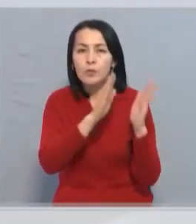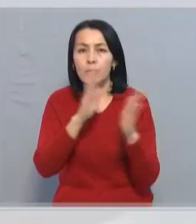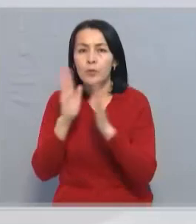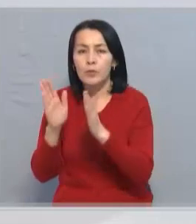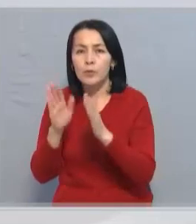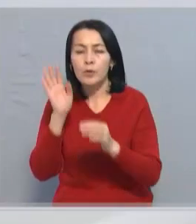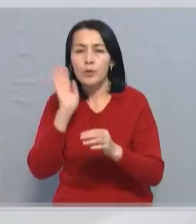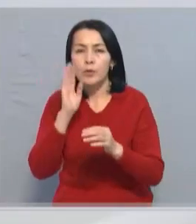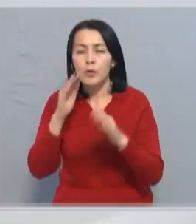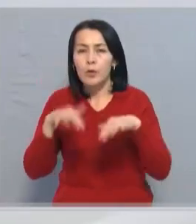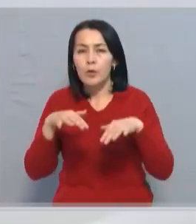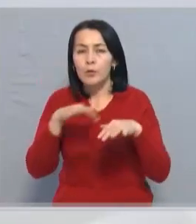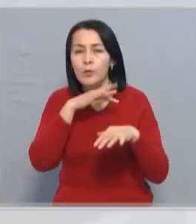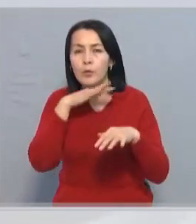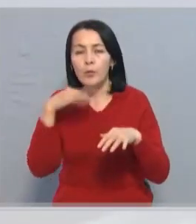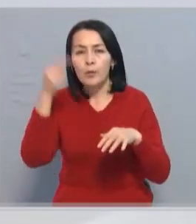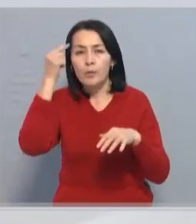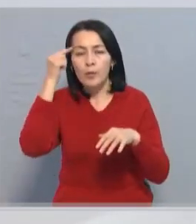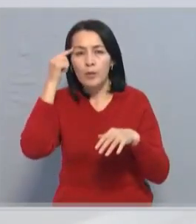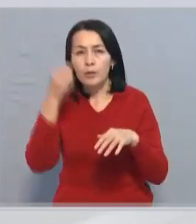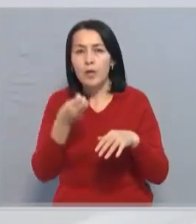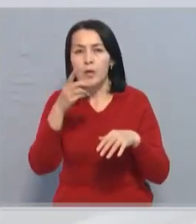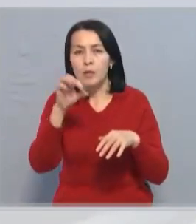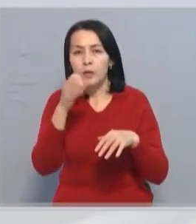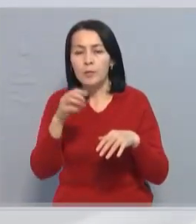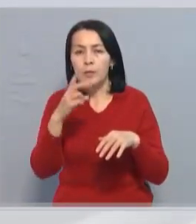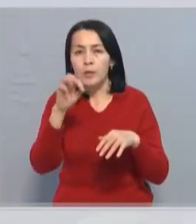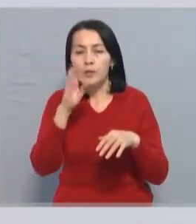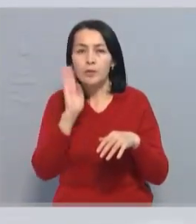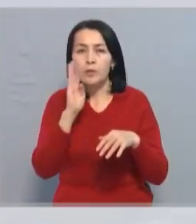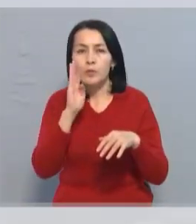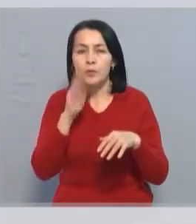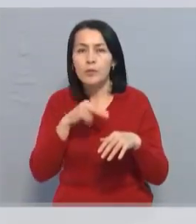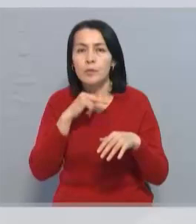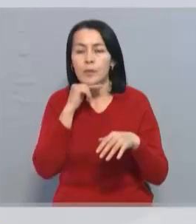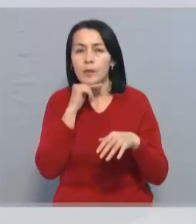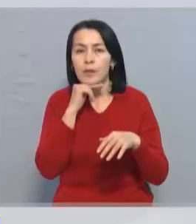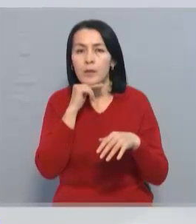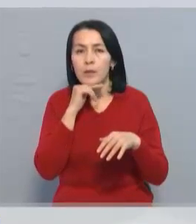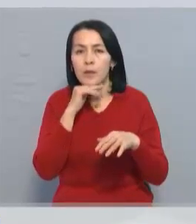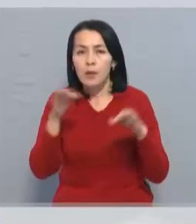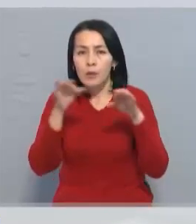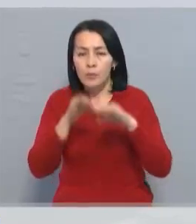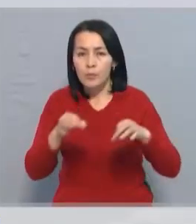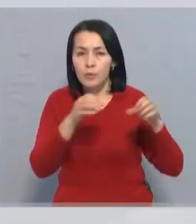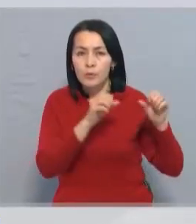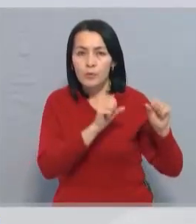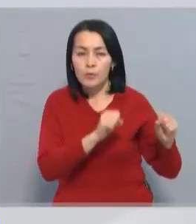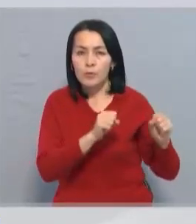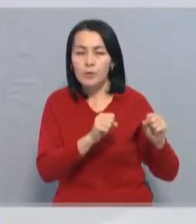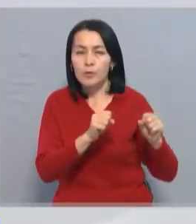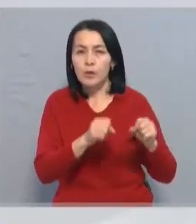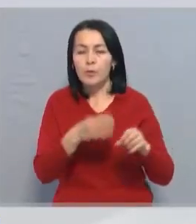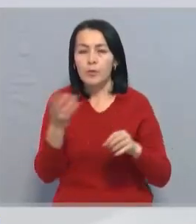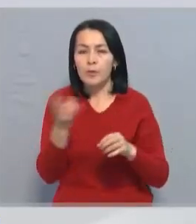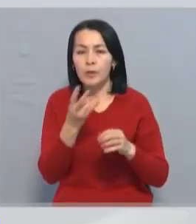ызас сулардың артуын ескере отырып, Шардара мен Көксарайдың су режимін бақылауға алып, бос қордың сақталуы қамтамасыз етілуі